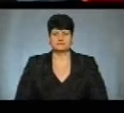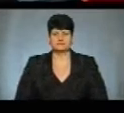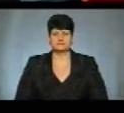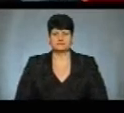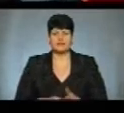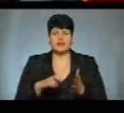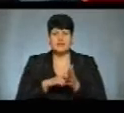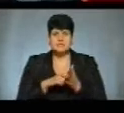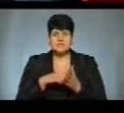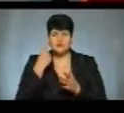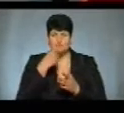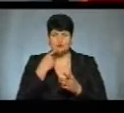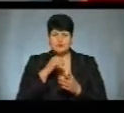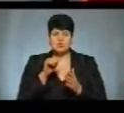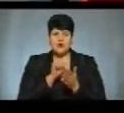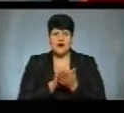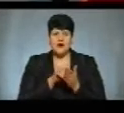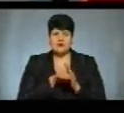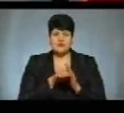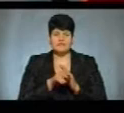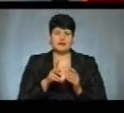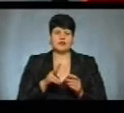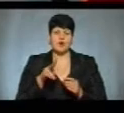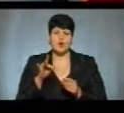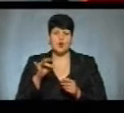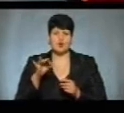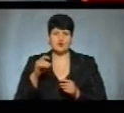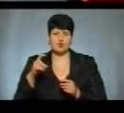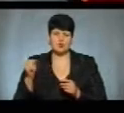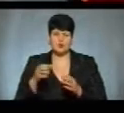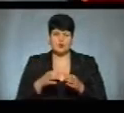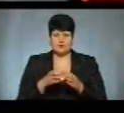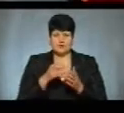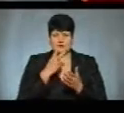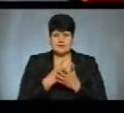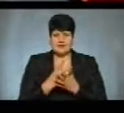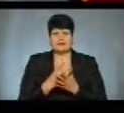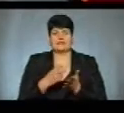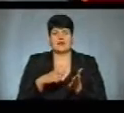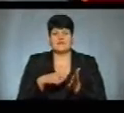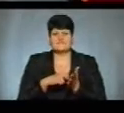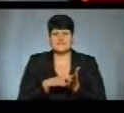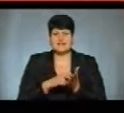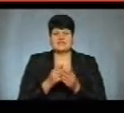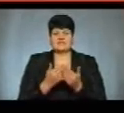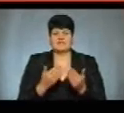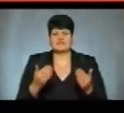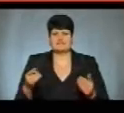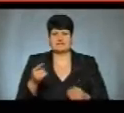Листи з особистого архіву лідера Росохацької групи Володимира Мармуса представили на філателістичній виставці у Тернополі.